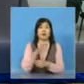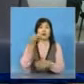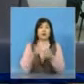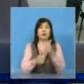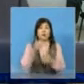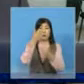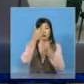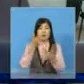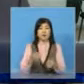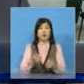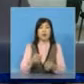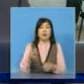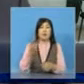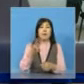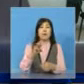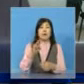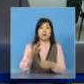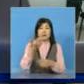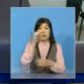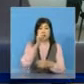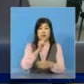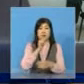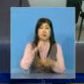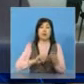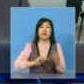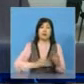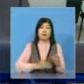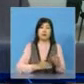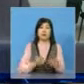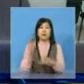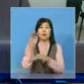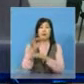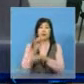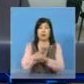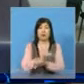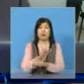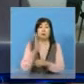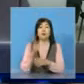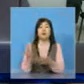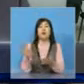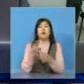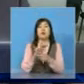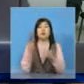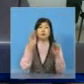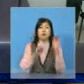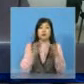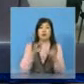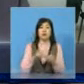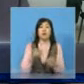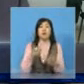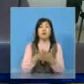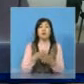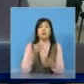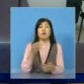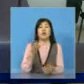жариялап отырмыз. Наурыз айында байқау шарты бойынша кәсіпкерлер павильон орнату және жабдықтау жұмыстарын осы жылдың шілде айында аяқтауы